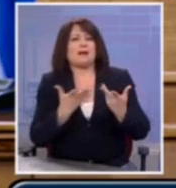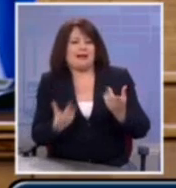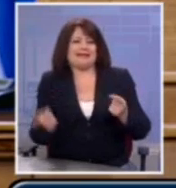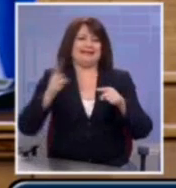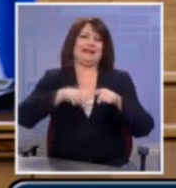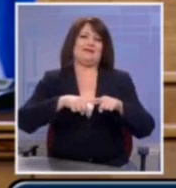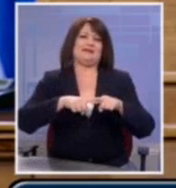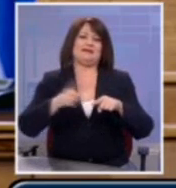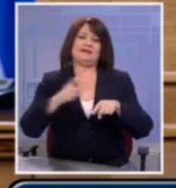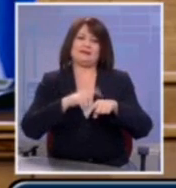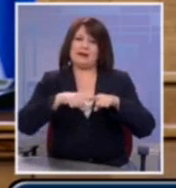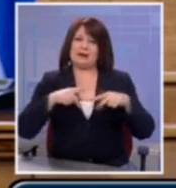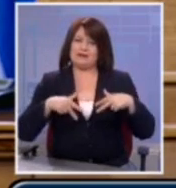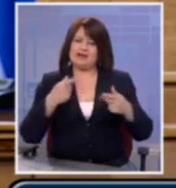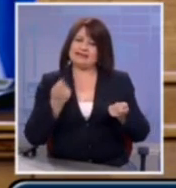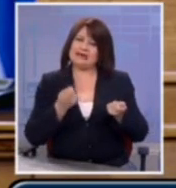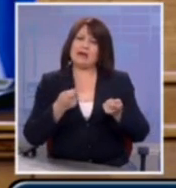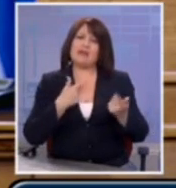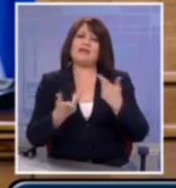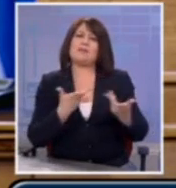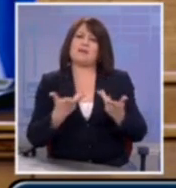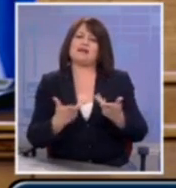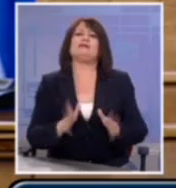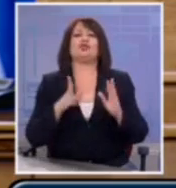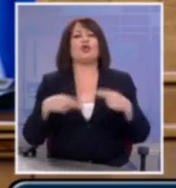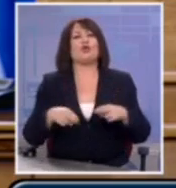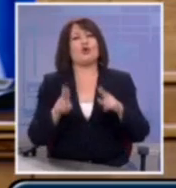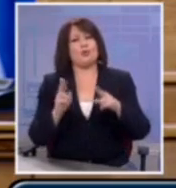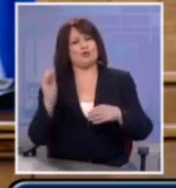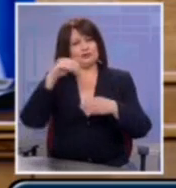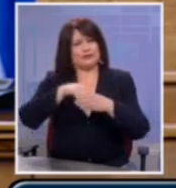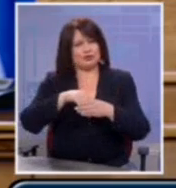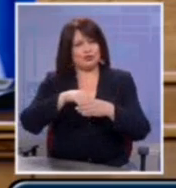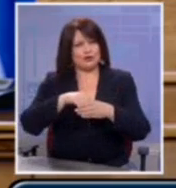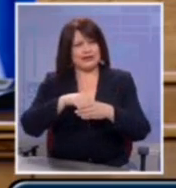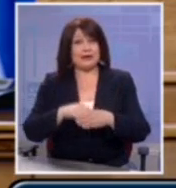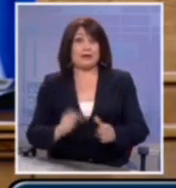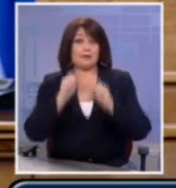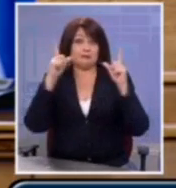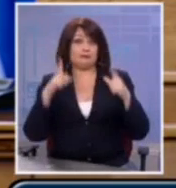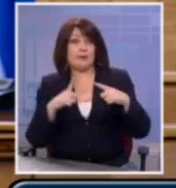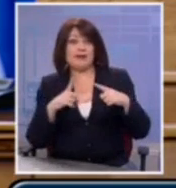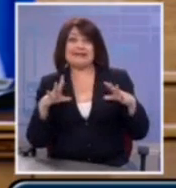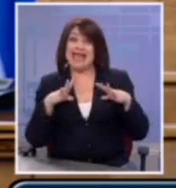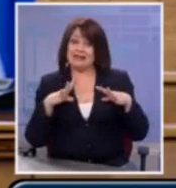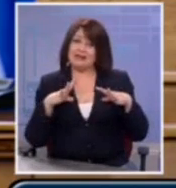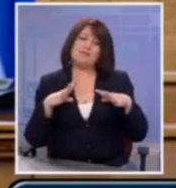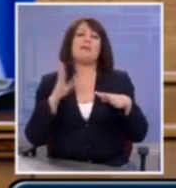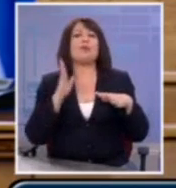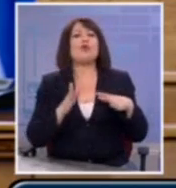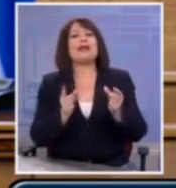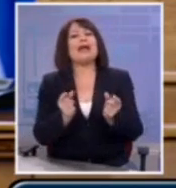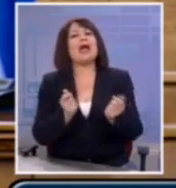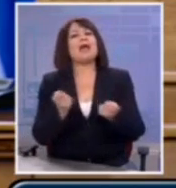που διεξάγει τούτη τη στιγμή η ελληνική κυβέρνηση. Ο δρόμος της συμμετοχής και της κινηματικής εγρήγορσης είναι ο ρυθμιστικός